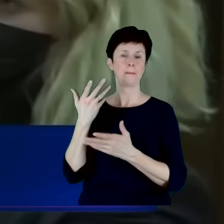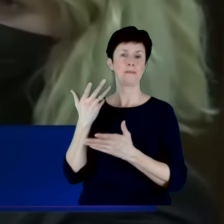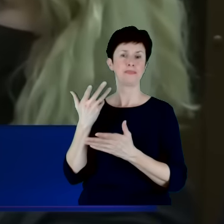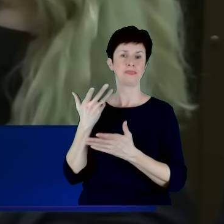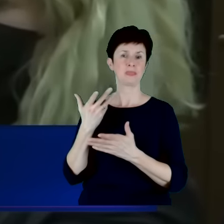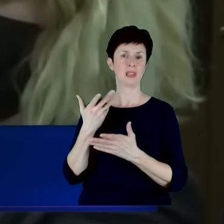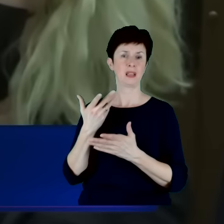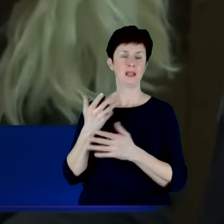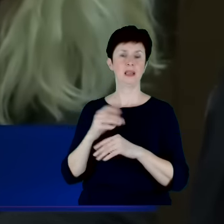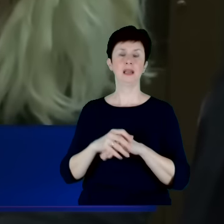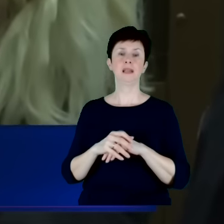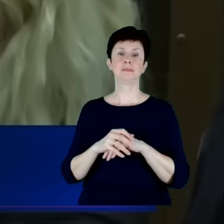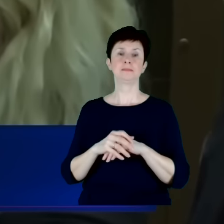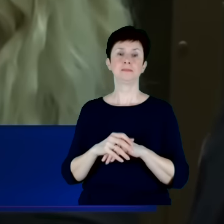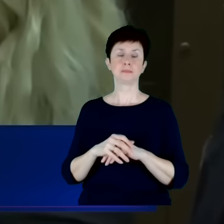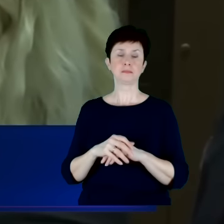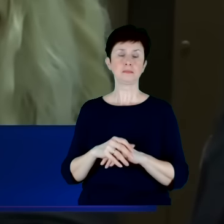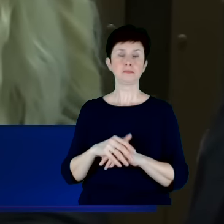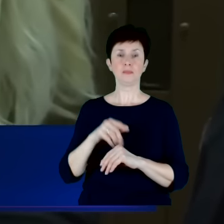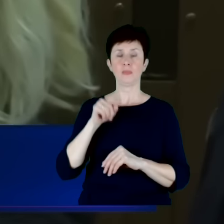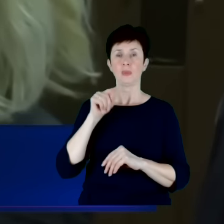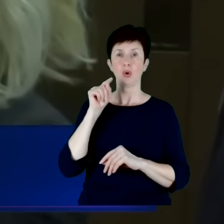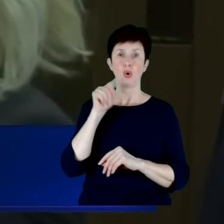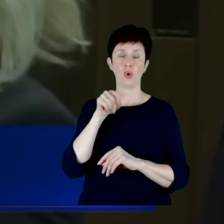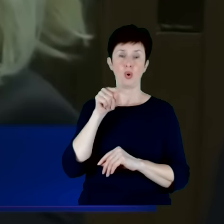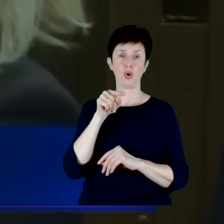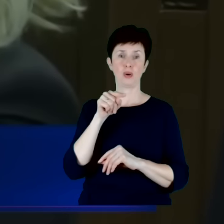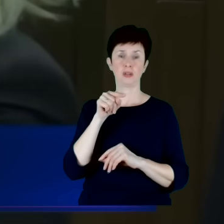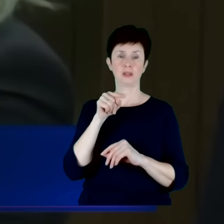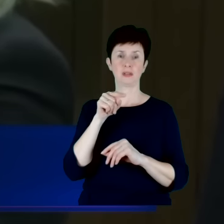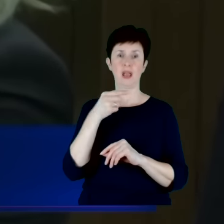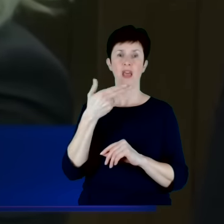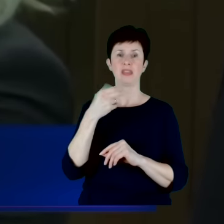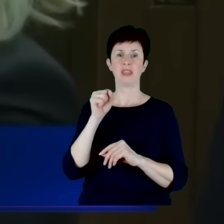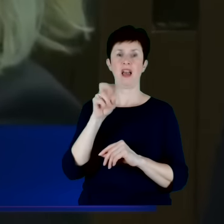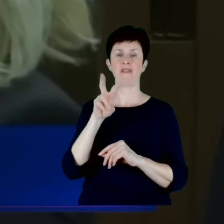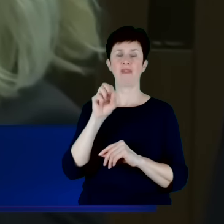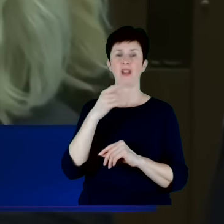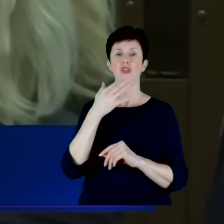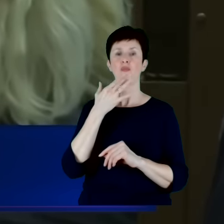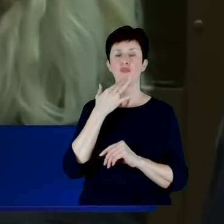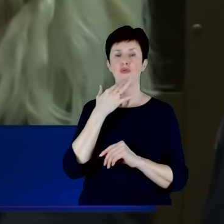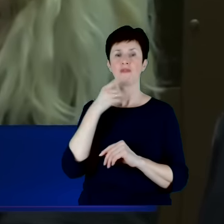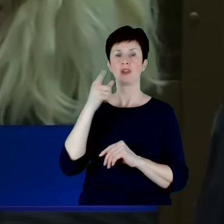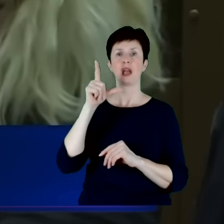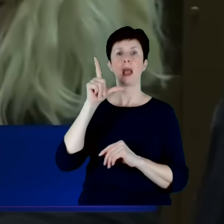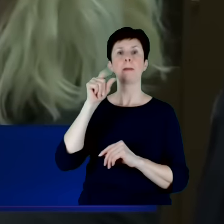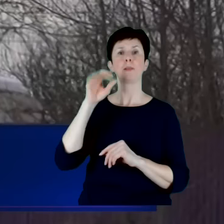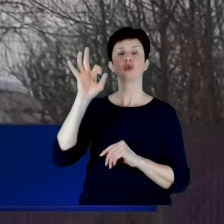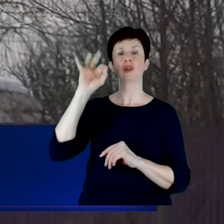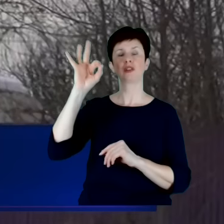osłabiał. I zawsze Nawalny twierdził, że te cele, które sobie stawia Władimir Putin, czyli